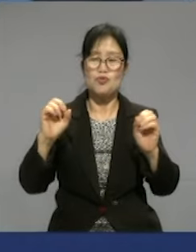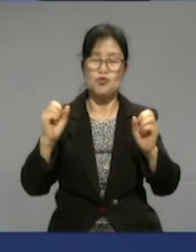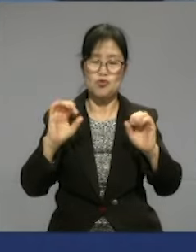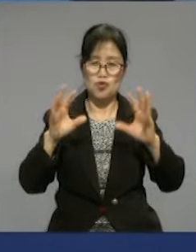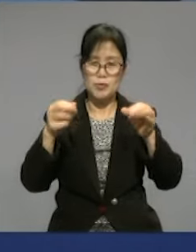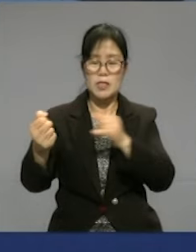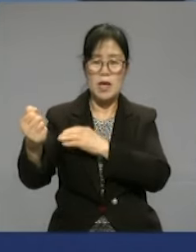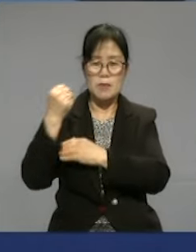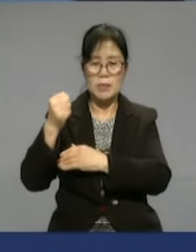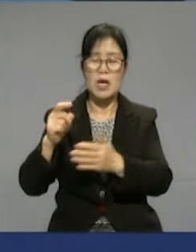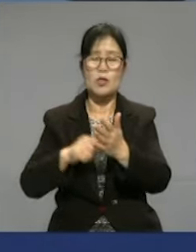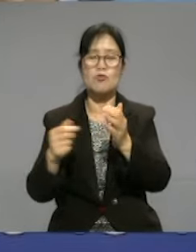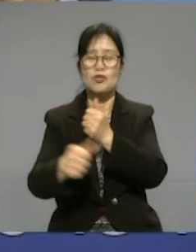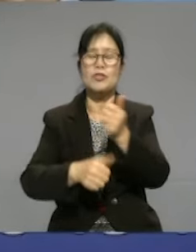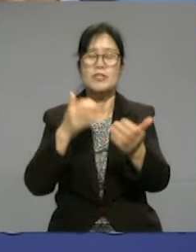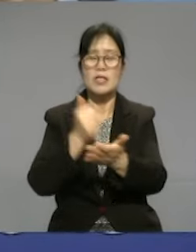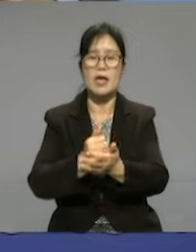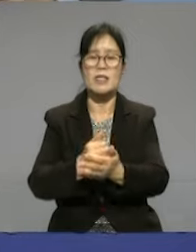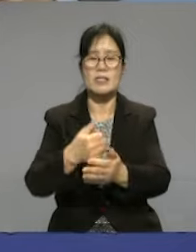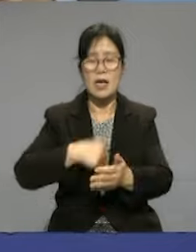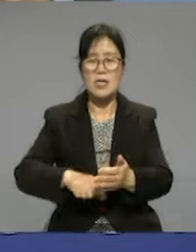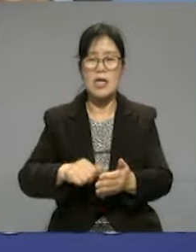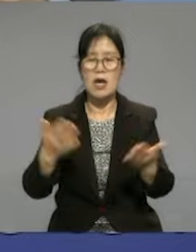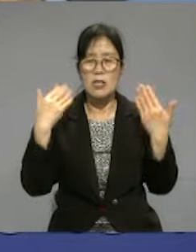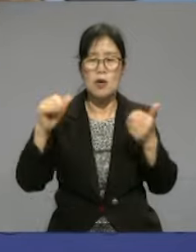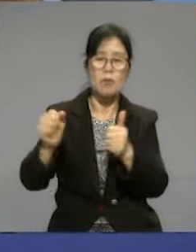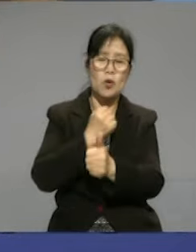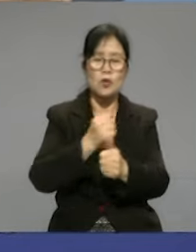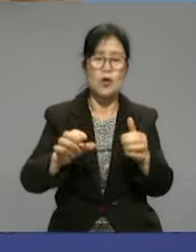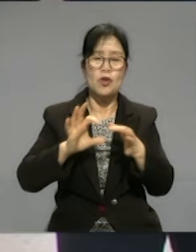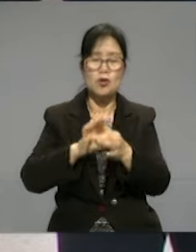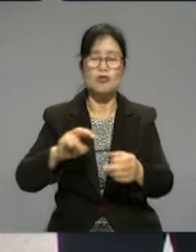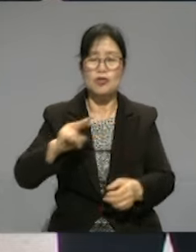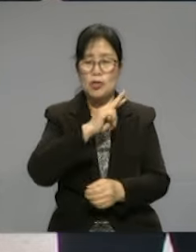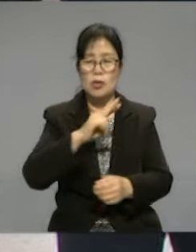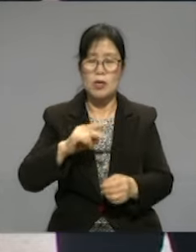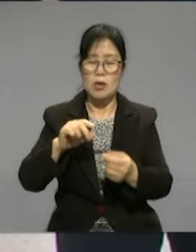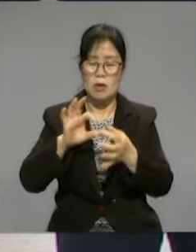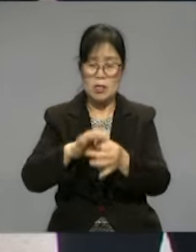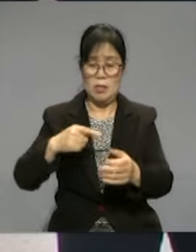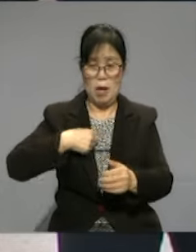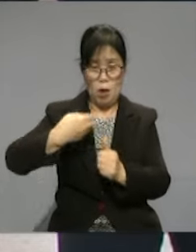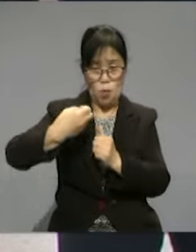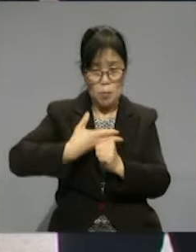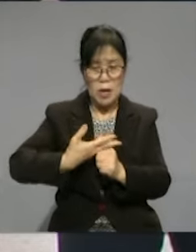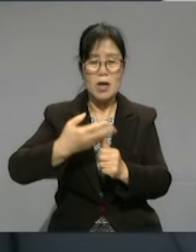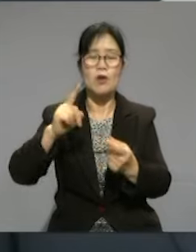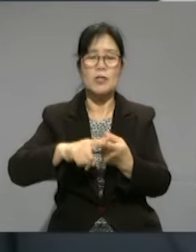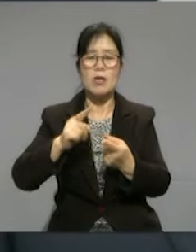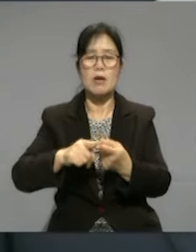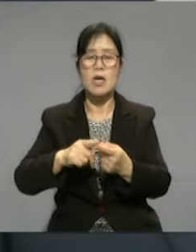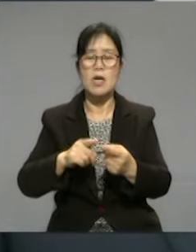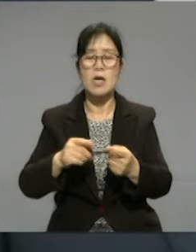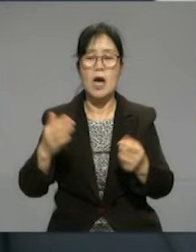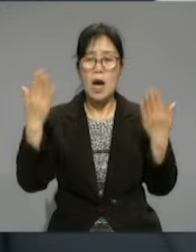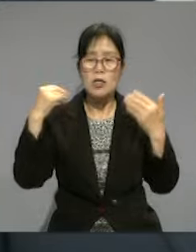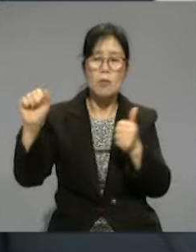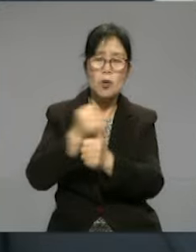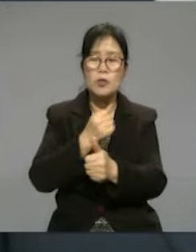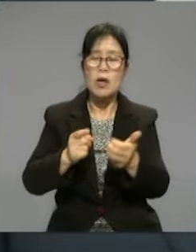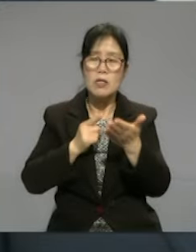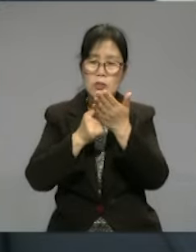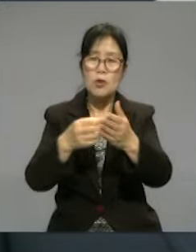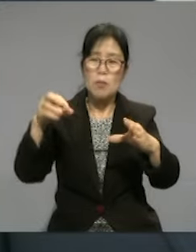한동훈 비대위원장 자녀의 학교 폭력 연루 의과 관련해 자신을 고발한데 대해 학교 폭력 신고에 포함됐는지 여부부터